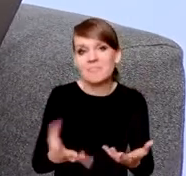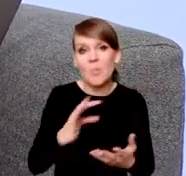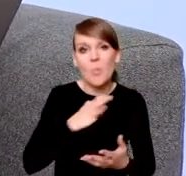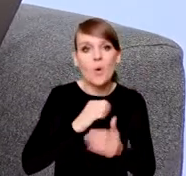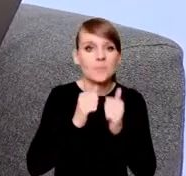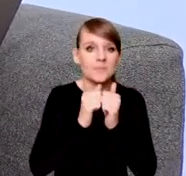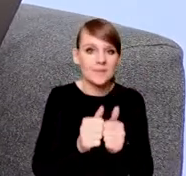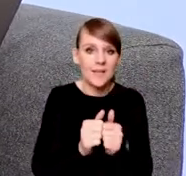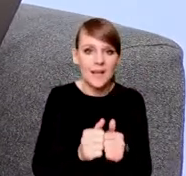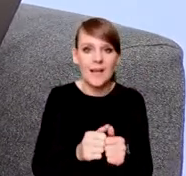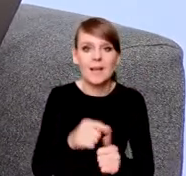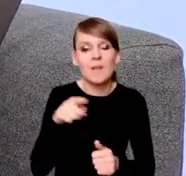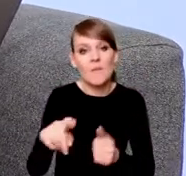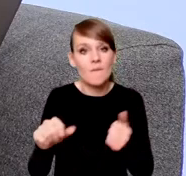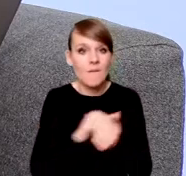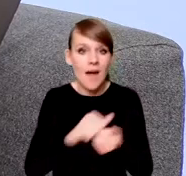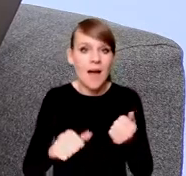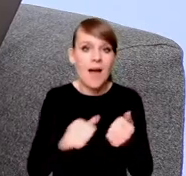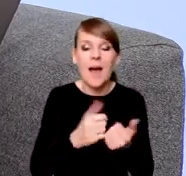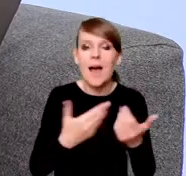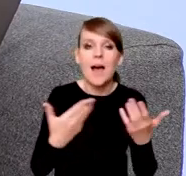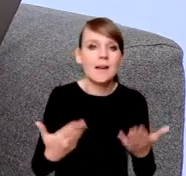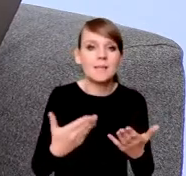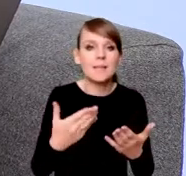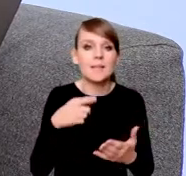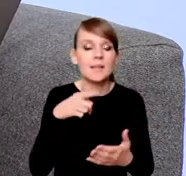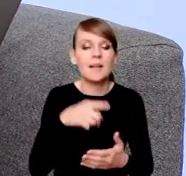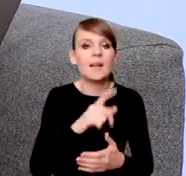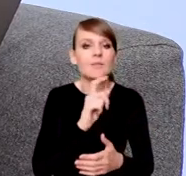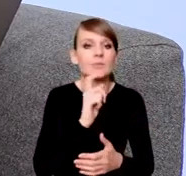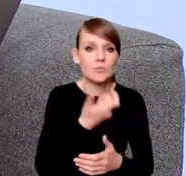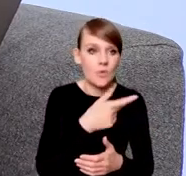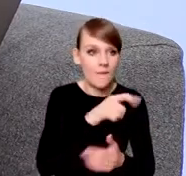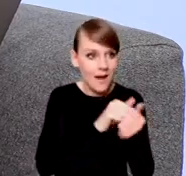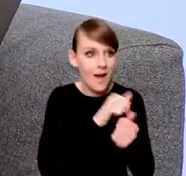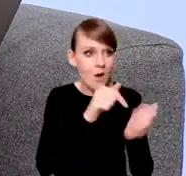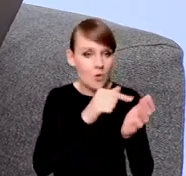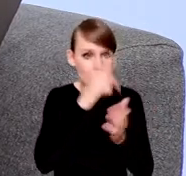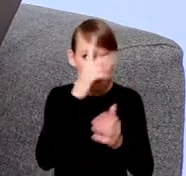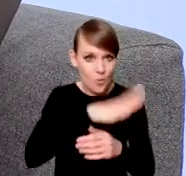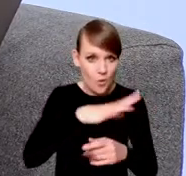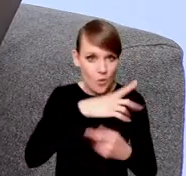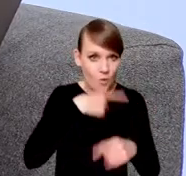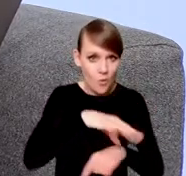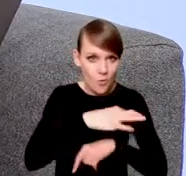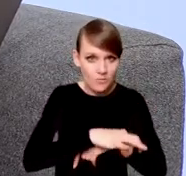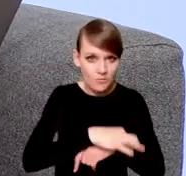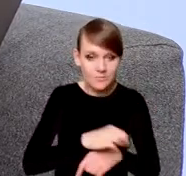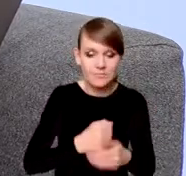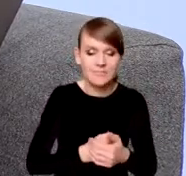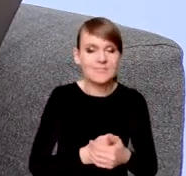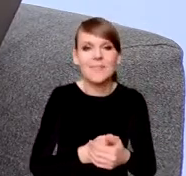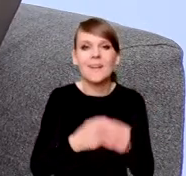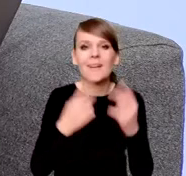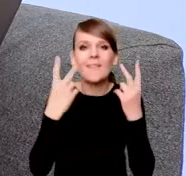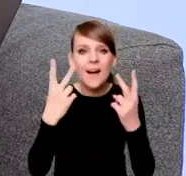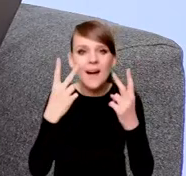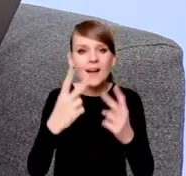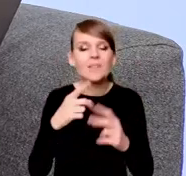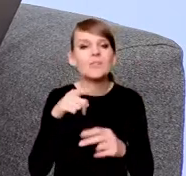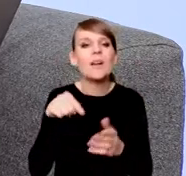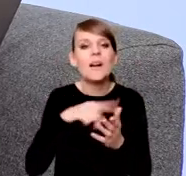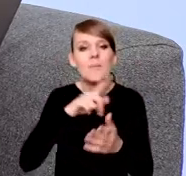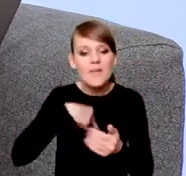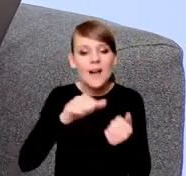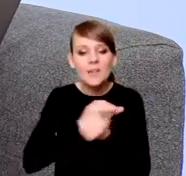o społeczną odpowiedzialność uczelni, tylko idzie o uniwersytet. O to, że będzie to instytucja, która